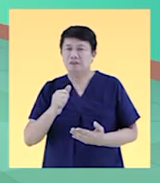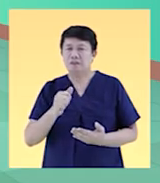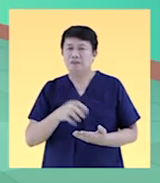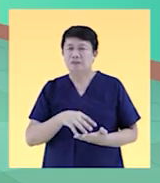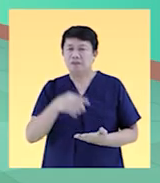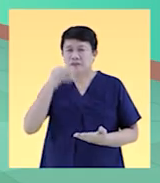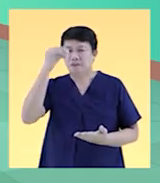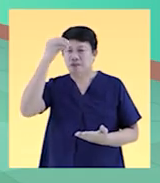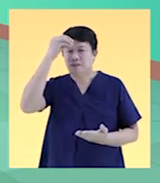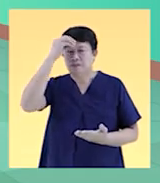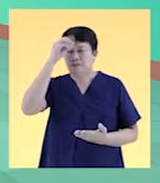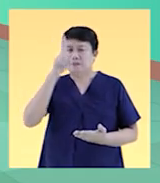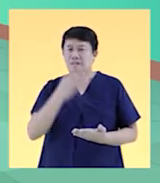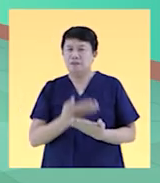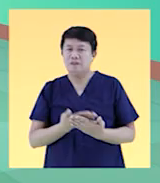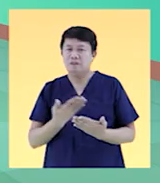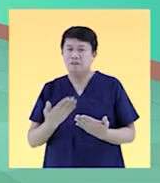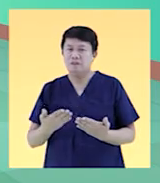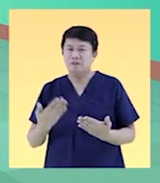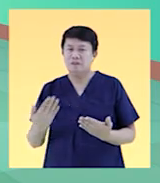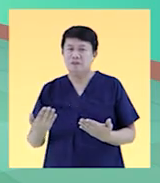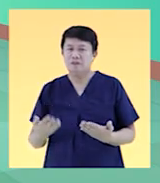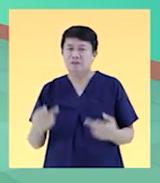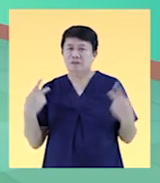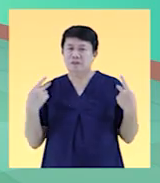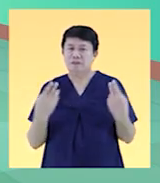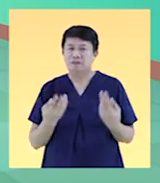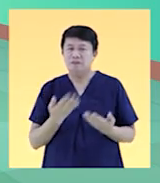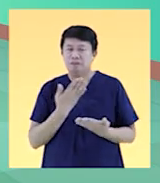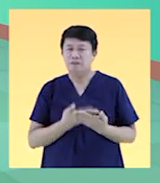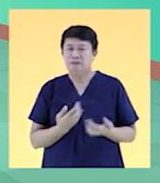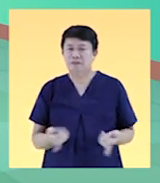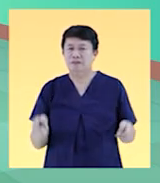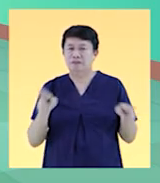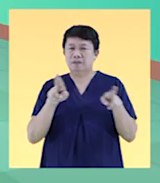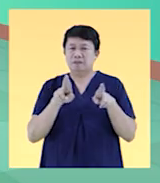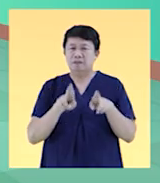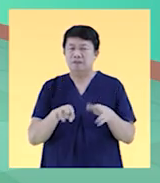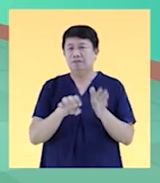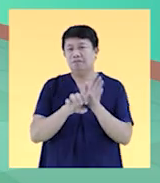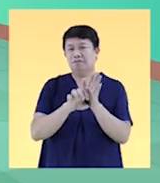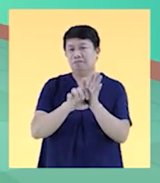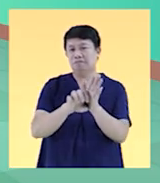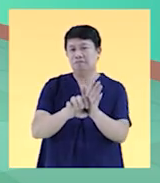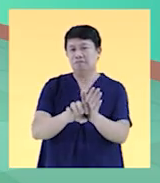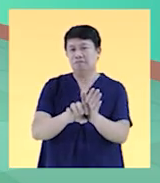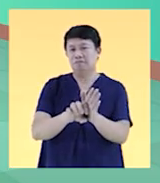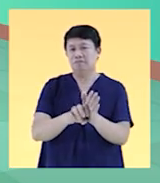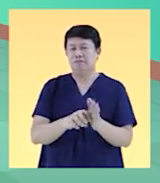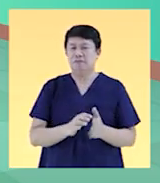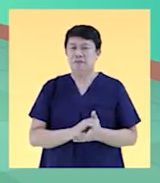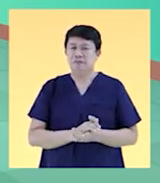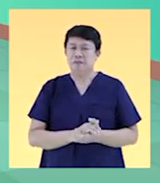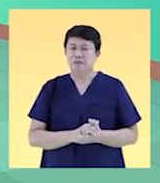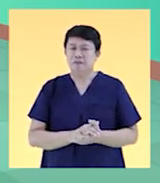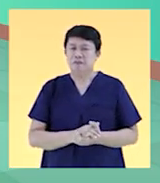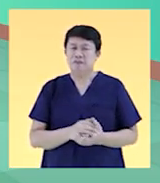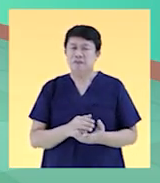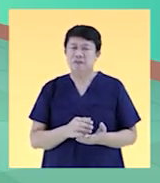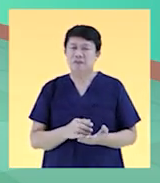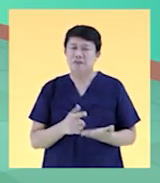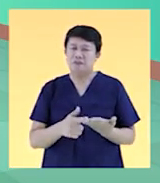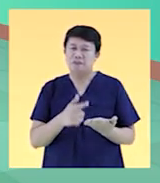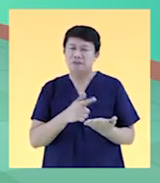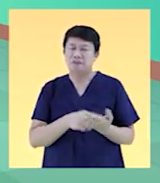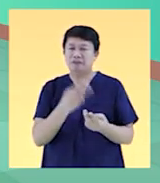na matutuhan ang isang bagay ay may magandang kahihinatnan. Halimbawa na lamang nito ang mga aralin